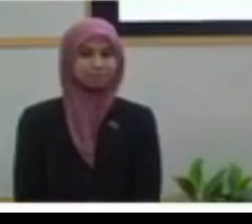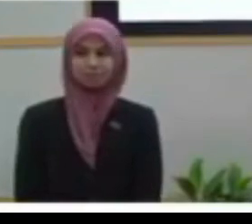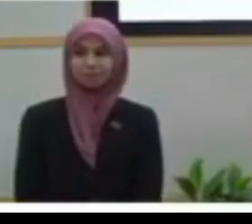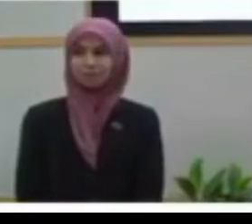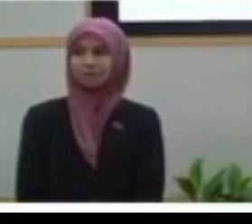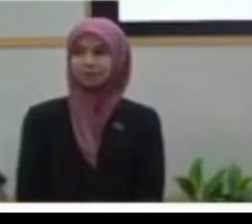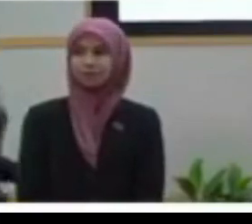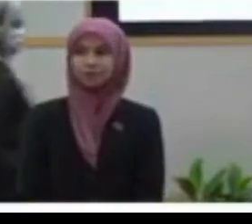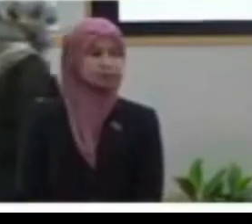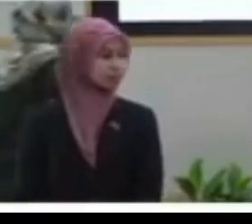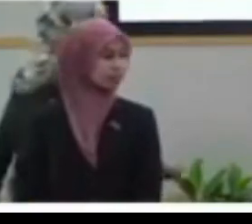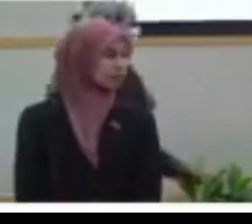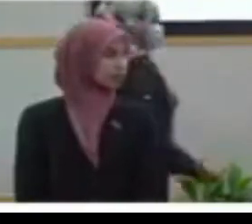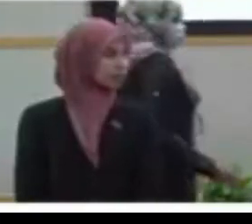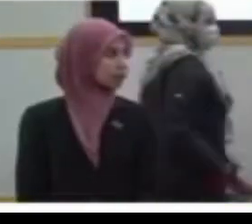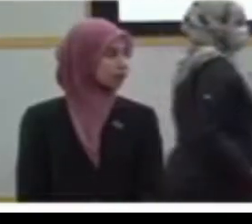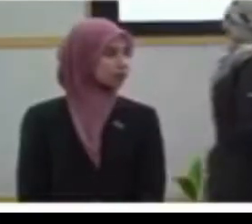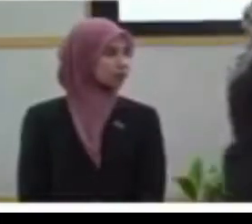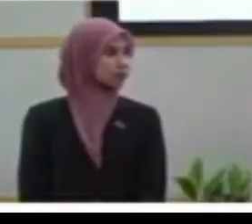Cik David, terbalik.